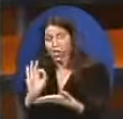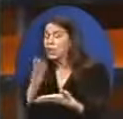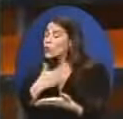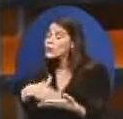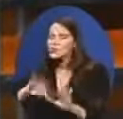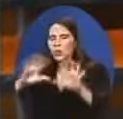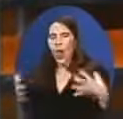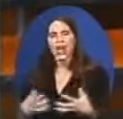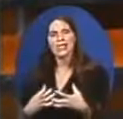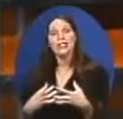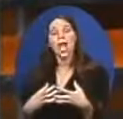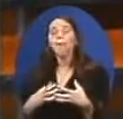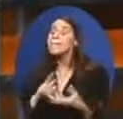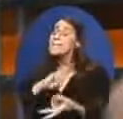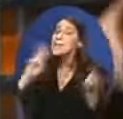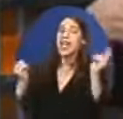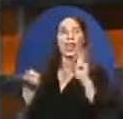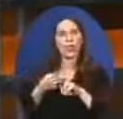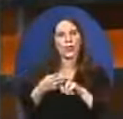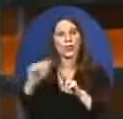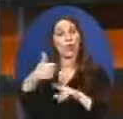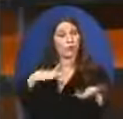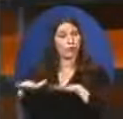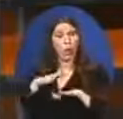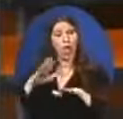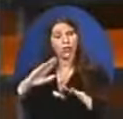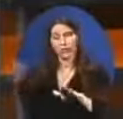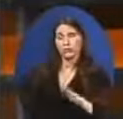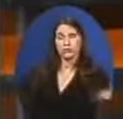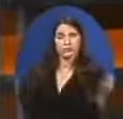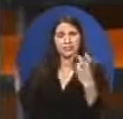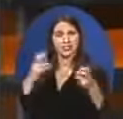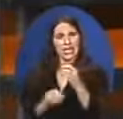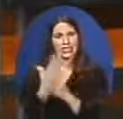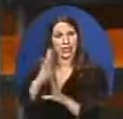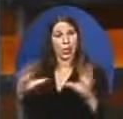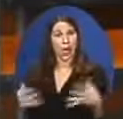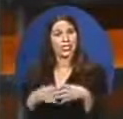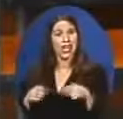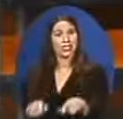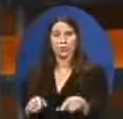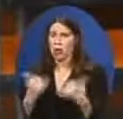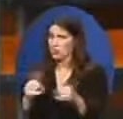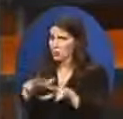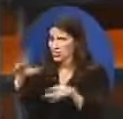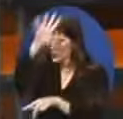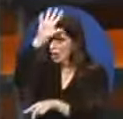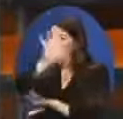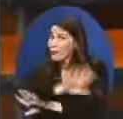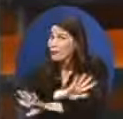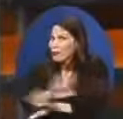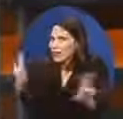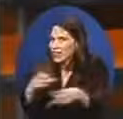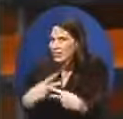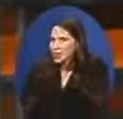בינלאומית, שראש הממשלה הוביל, שהטילה סנקציות על איראן, וצריך להבין, איראן היום נמצאת במצב כמעט בלתי אפשרי. שער המטבע